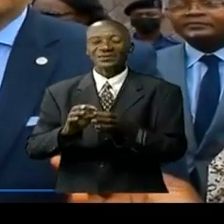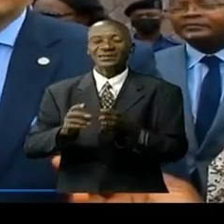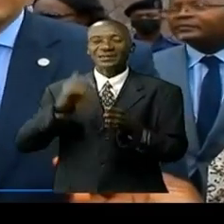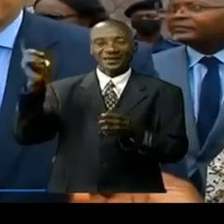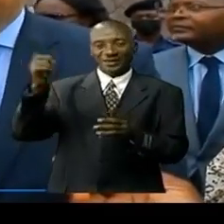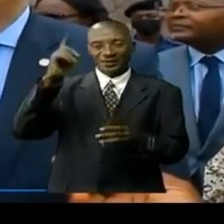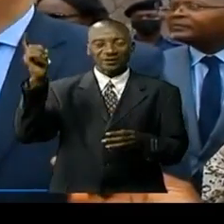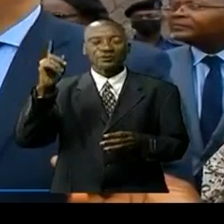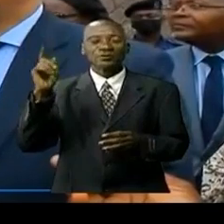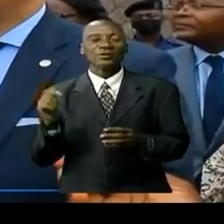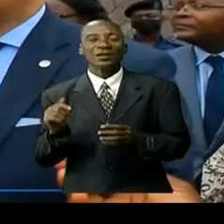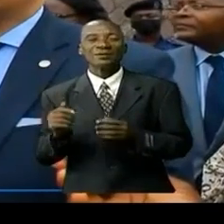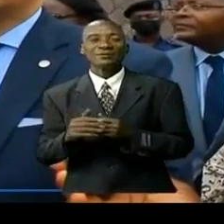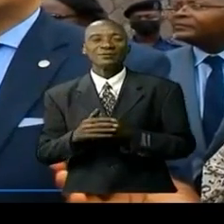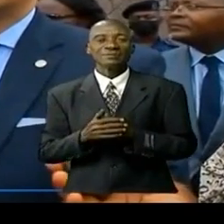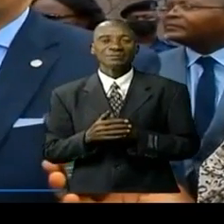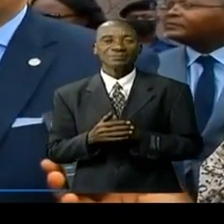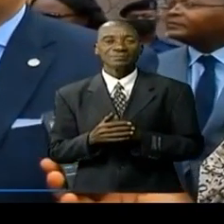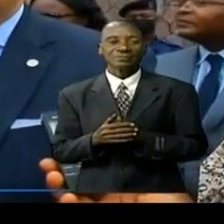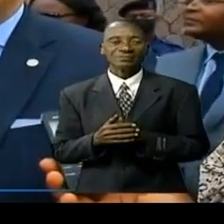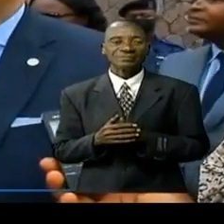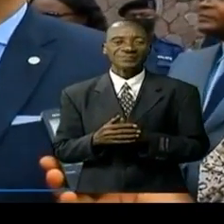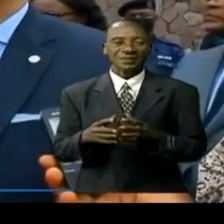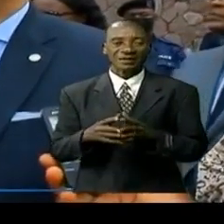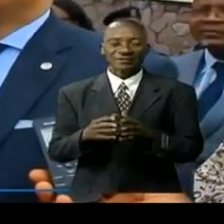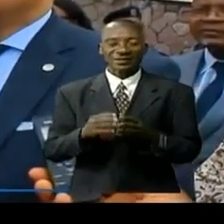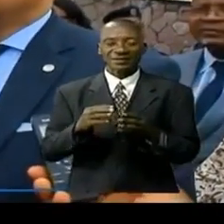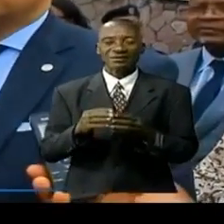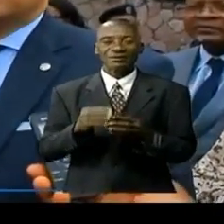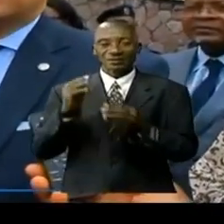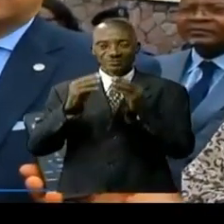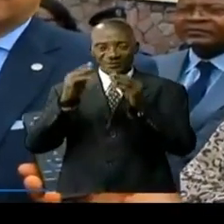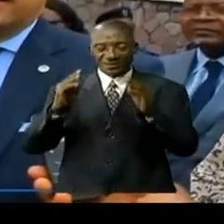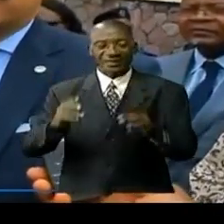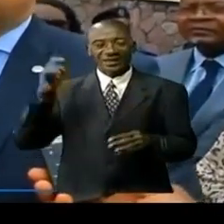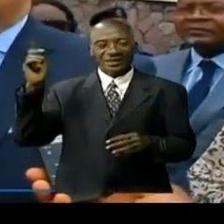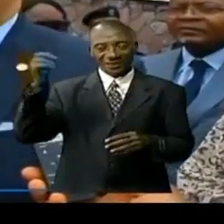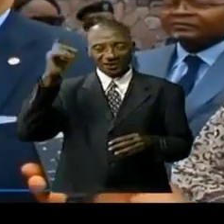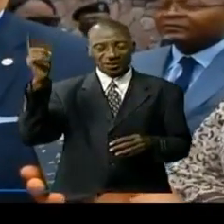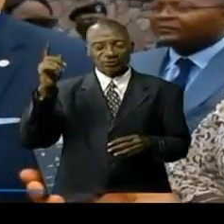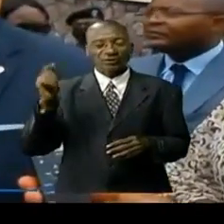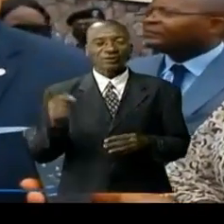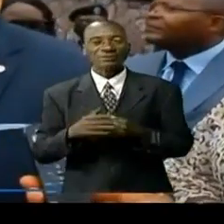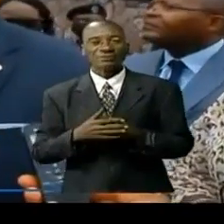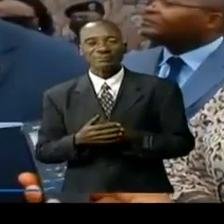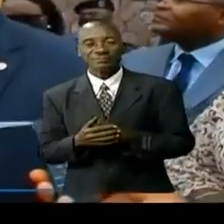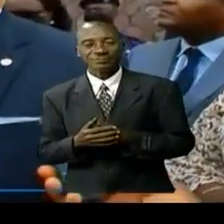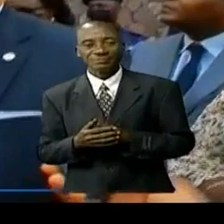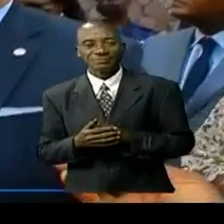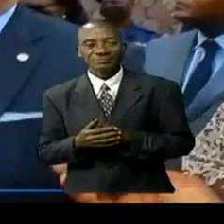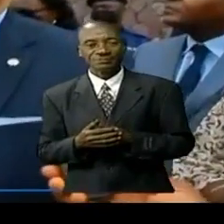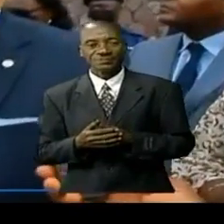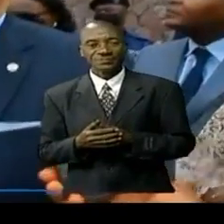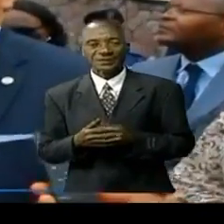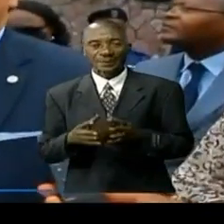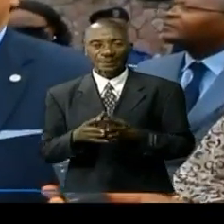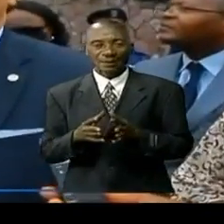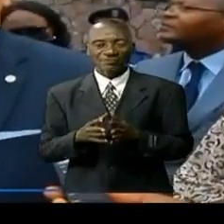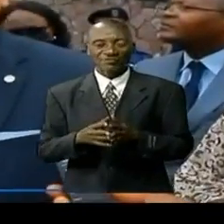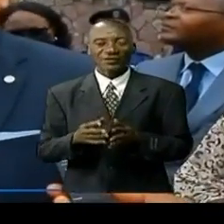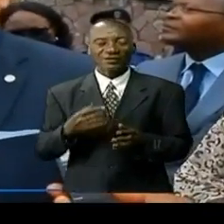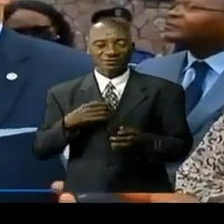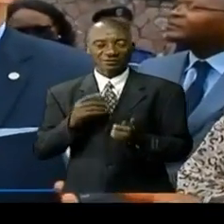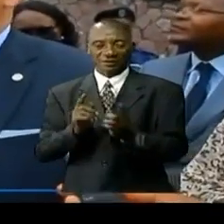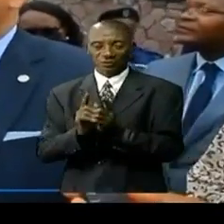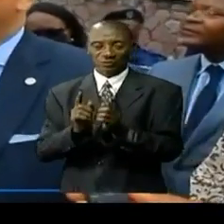que l'AUF mène avec des experts internationaux. C'est aussi, et suite à ma rencontre avec les différentes autorités